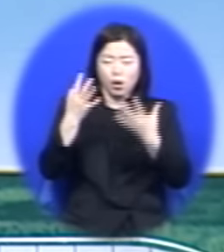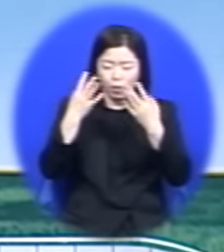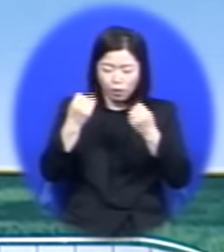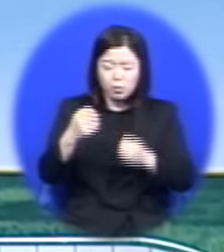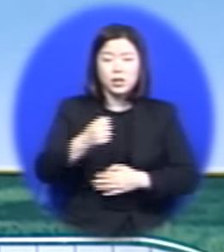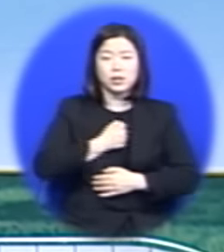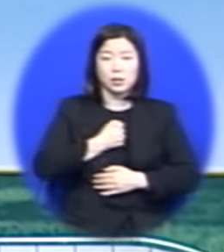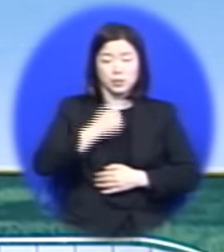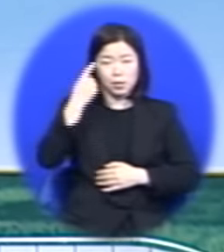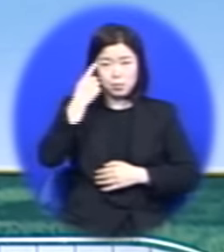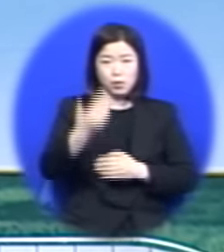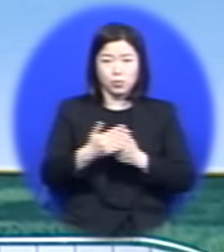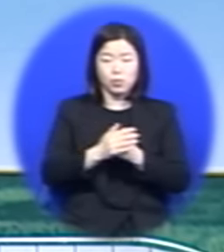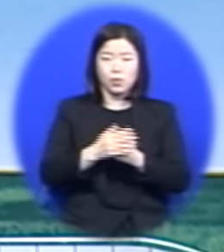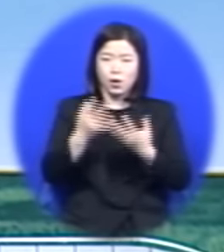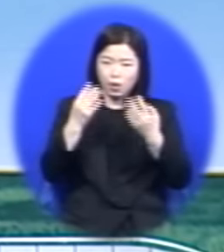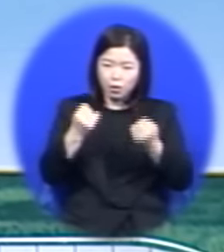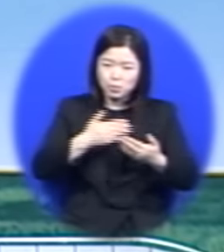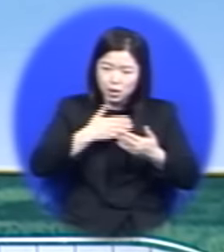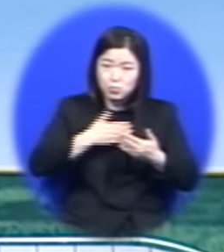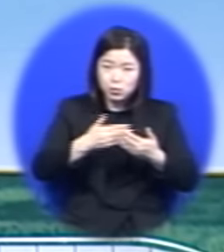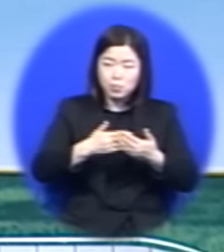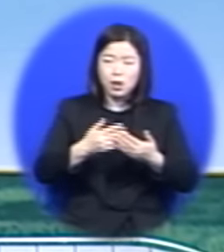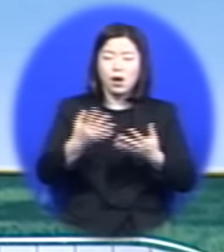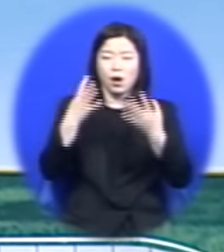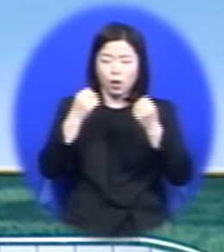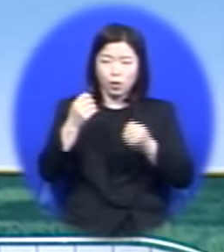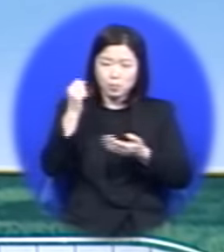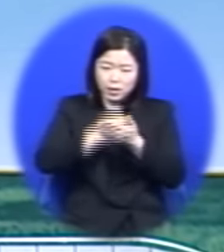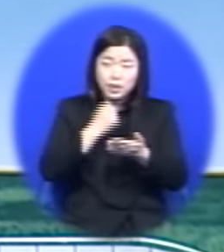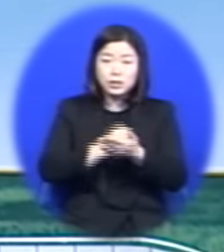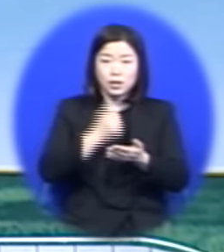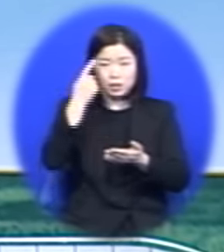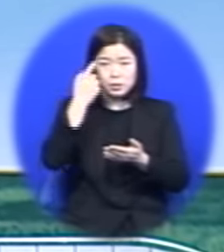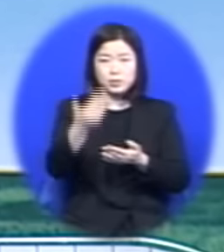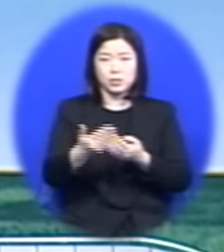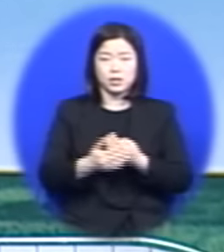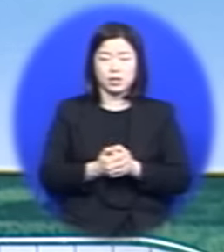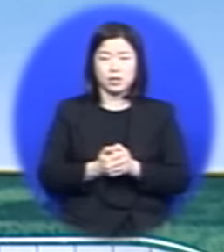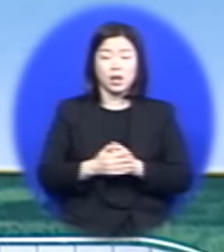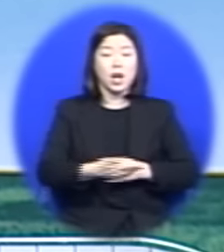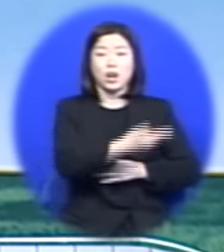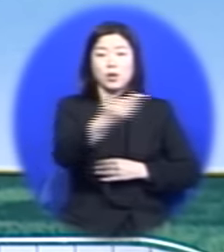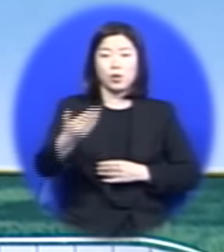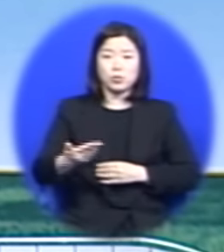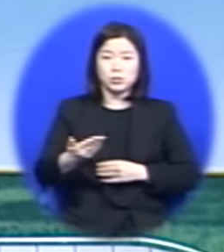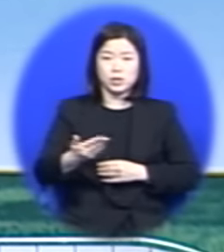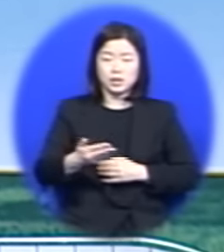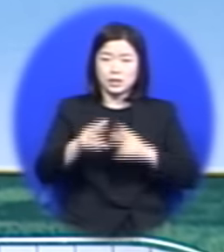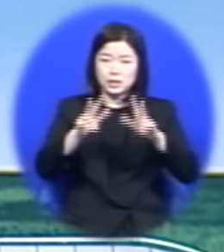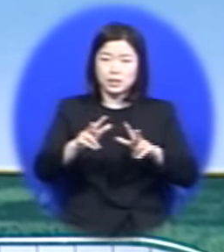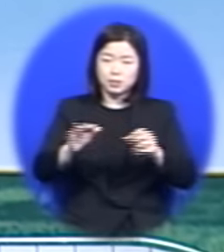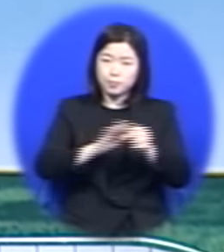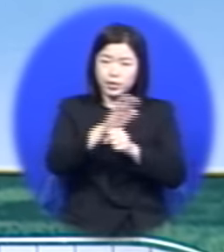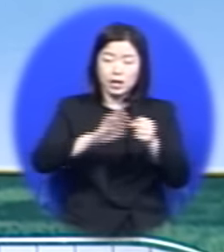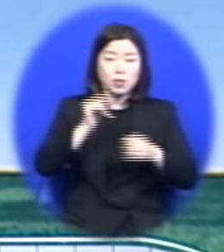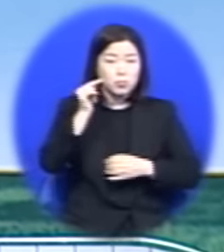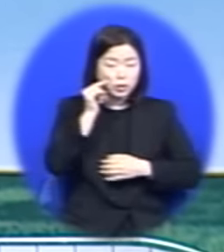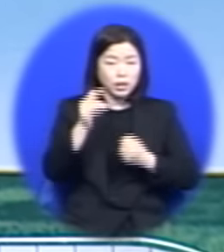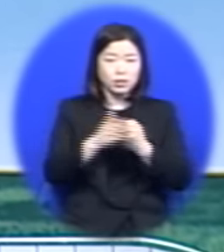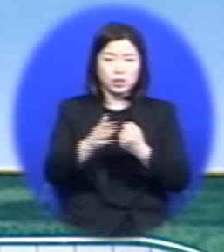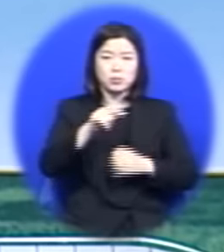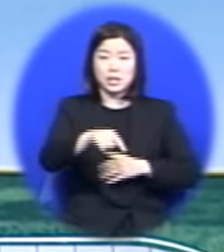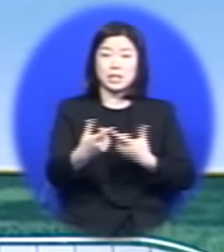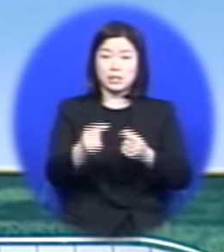답답하며 얼마나 초조하며 얼마나 안타깝겠습니까? 여러분이 사랑 못하는 것 때문에 이런